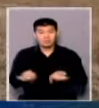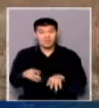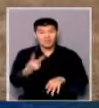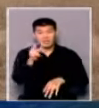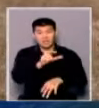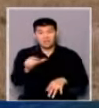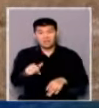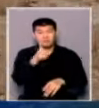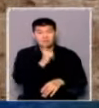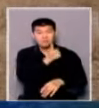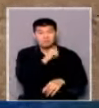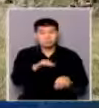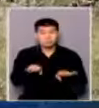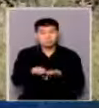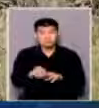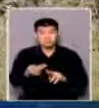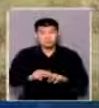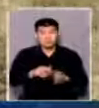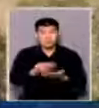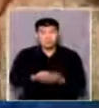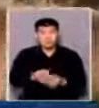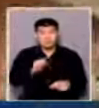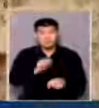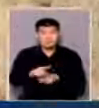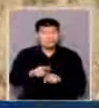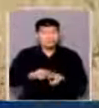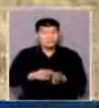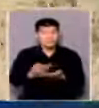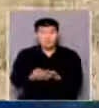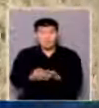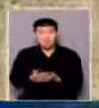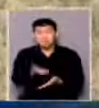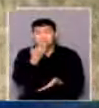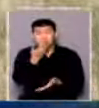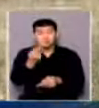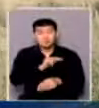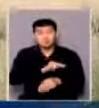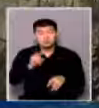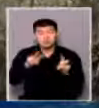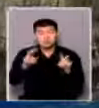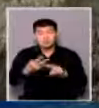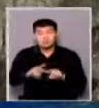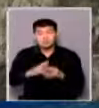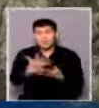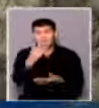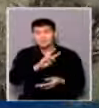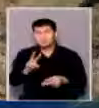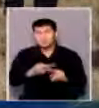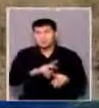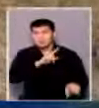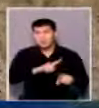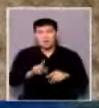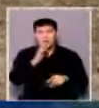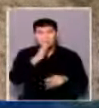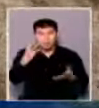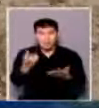азамат көзден таса жерге жасырында. Нұсқаманы ести салысымен ешшіл жануарлар жұмысқа кірісті. 5 минутқа жетер жетпес